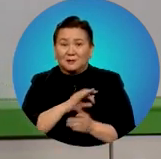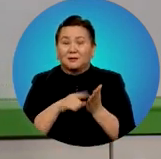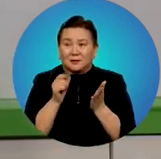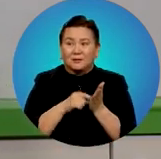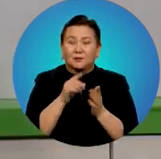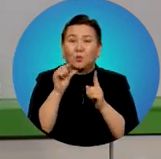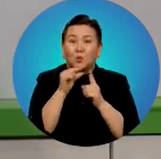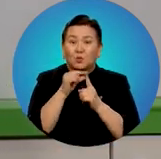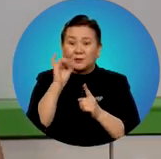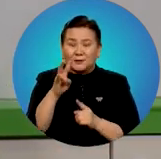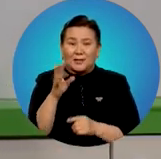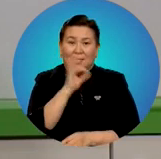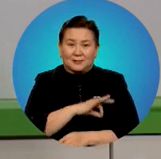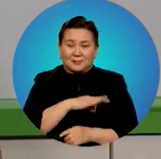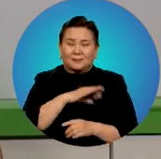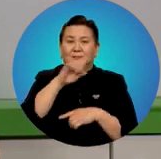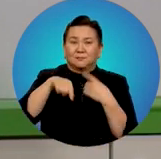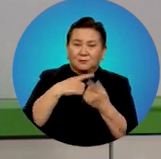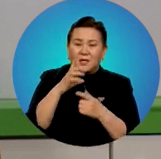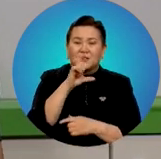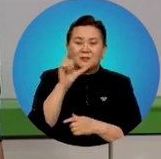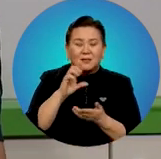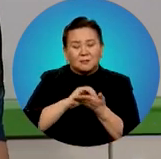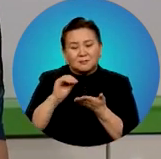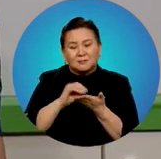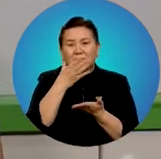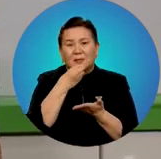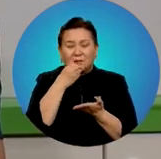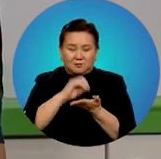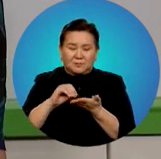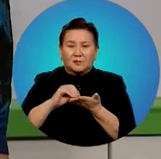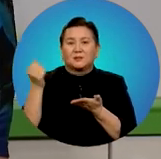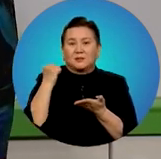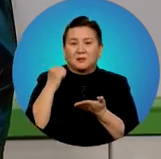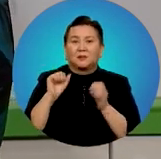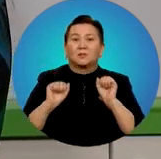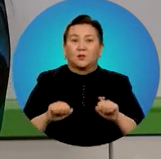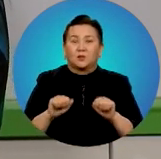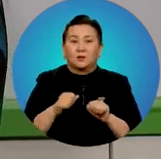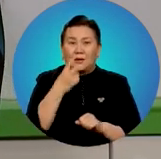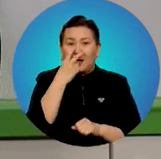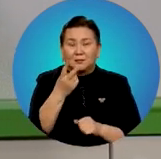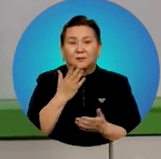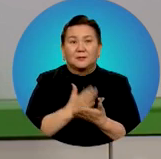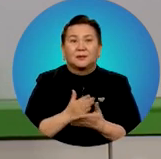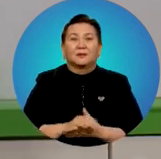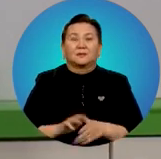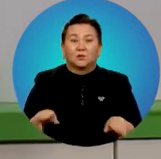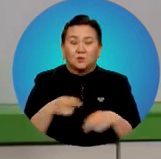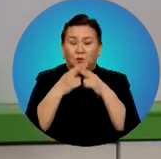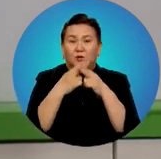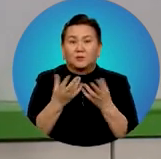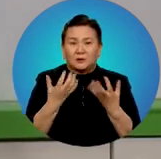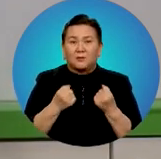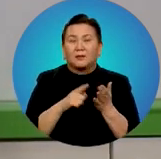чадамгаа ашигласнаас шалтгаалаад та бүхний эсээ мэн найруулгын маш сайхан одоо төрсгэлтэй болдгоо гэдгийг эндээс дүгнэж авах